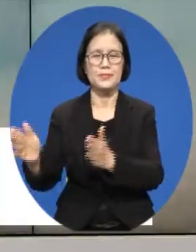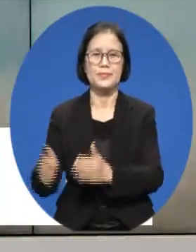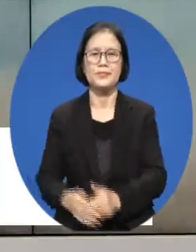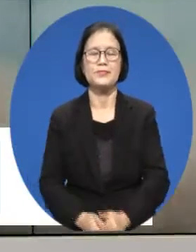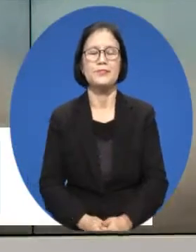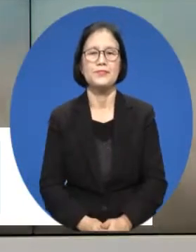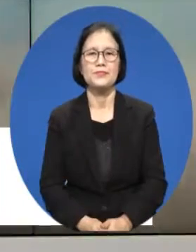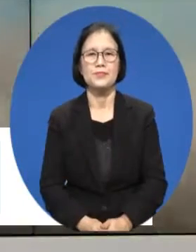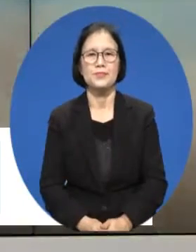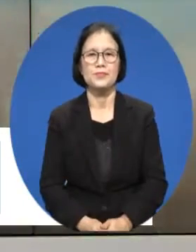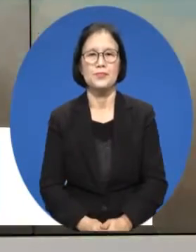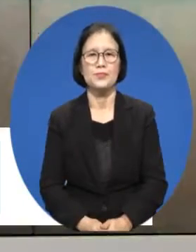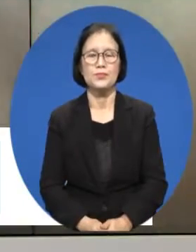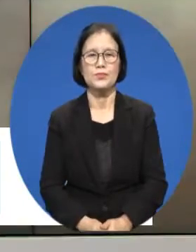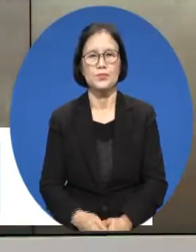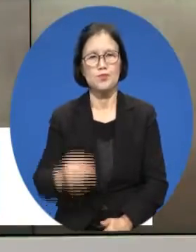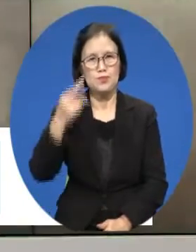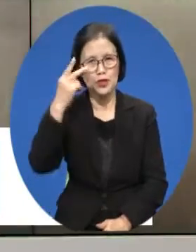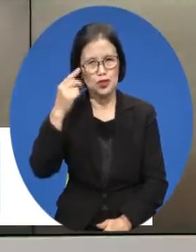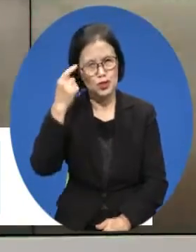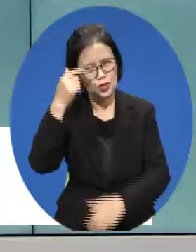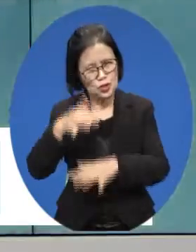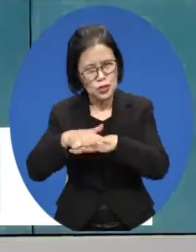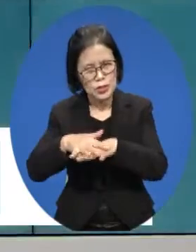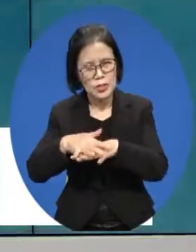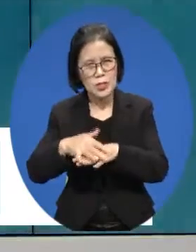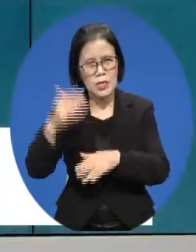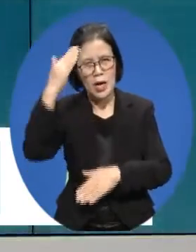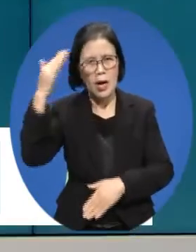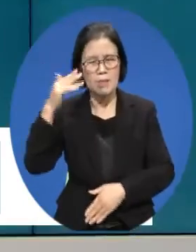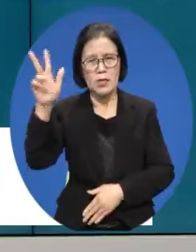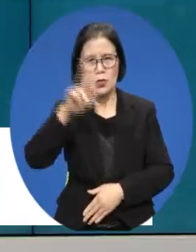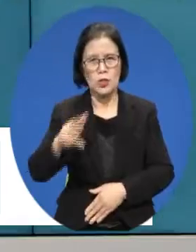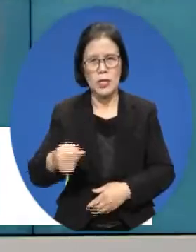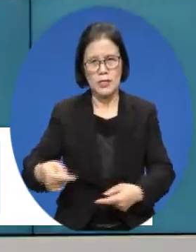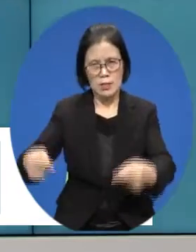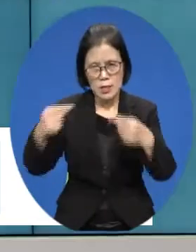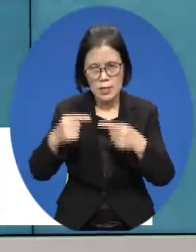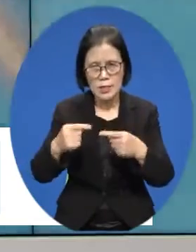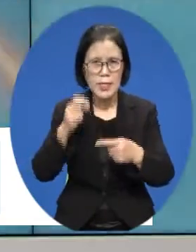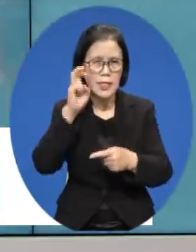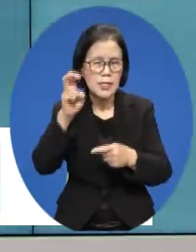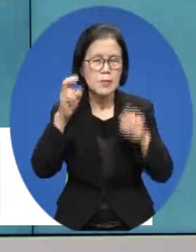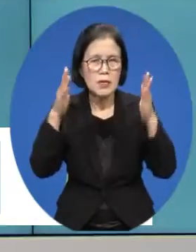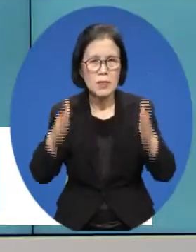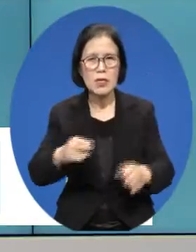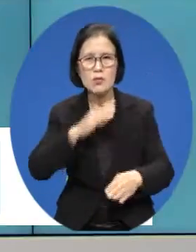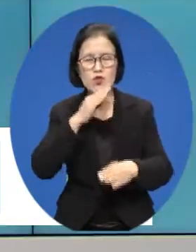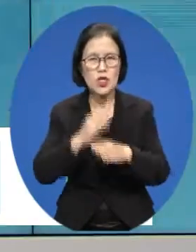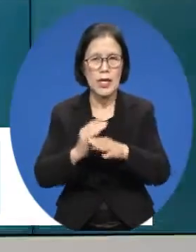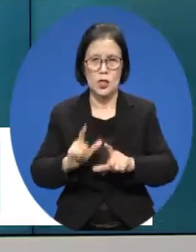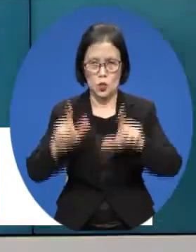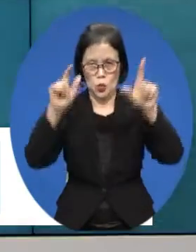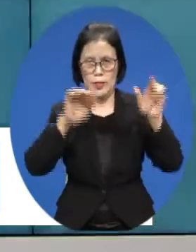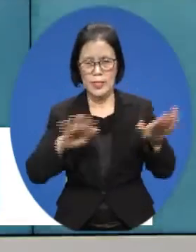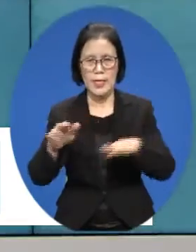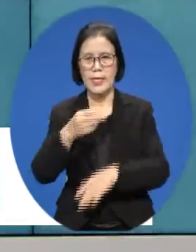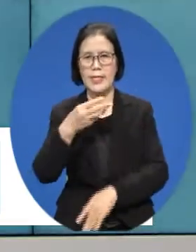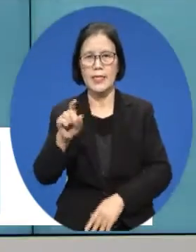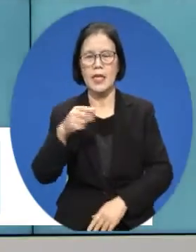다음 소식입니다 미국의 전략 자산이 한반도의 다시 투입된 지 20여일 만에 북한이 동해상으로 탄도탄 한발을